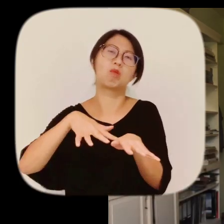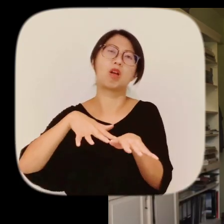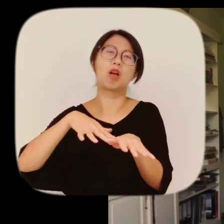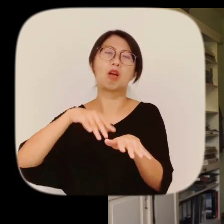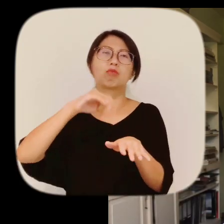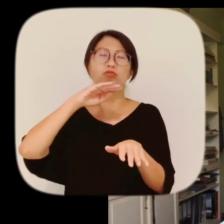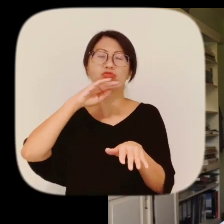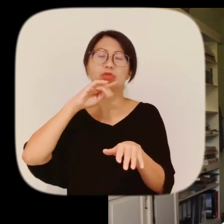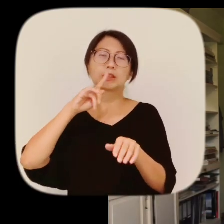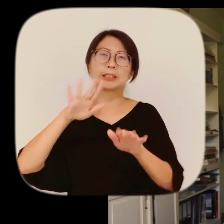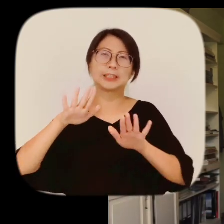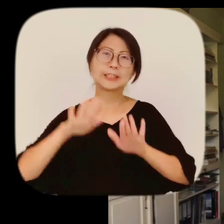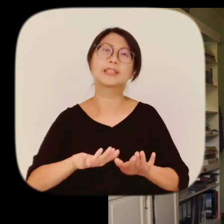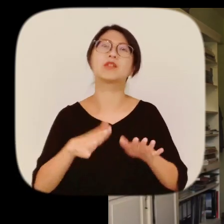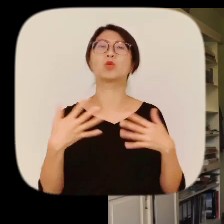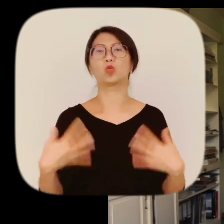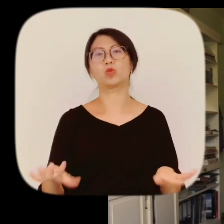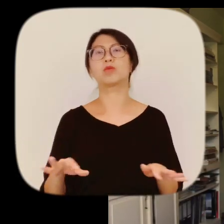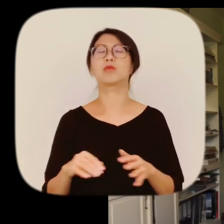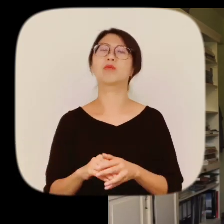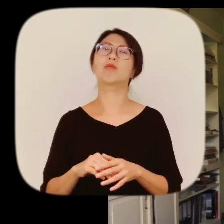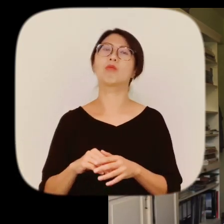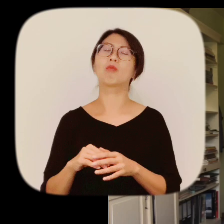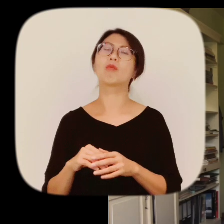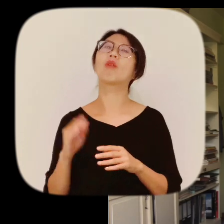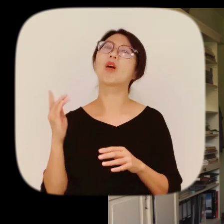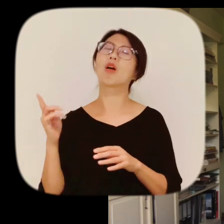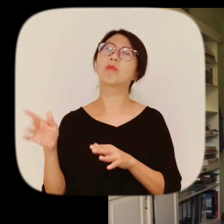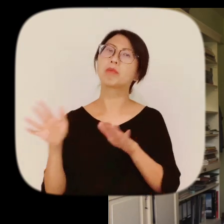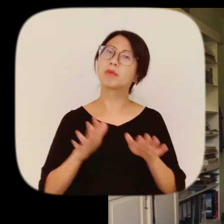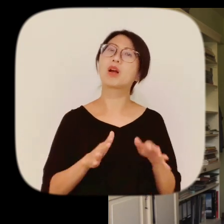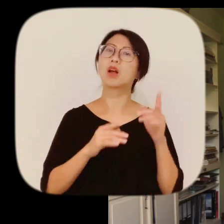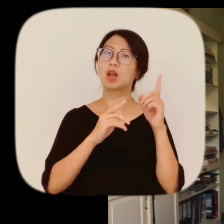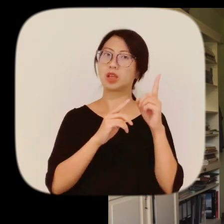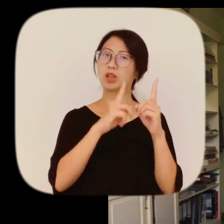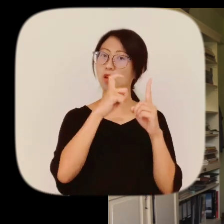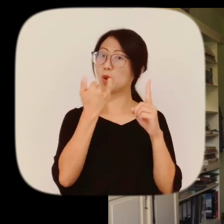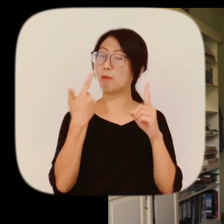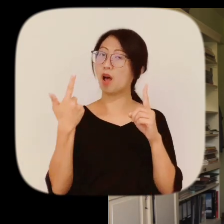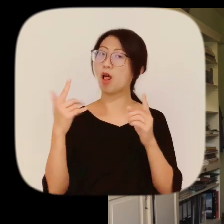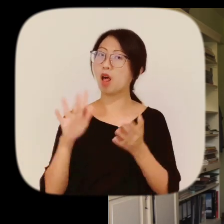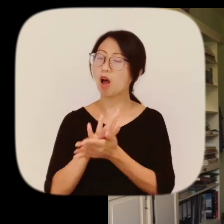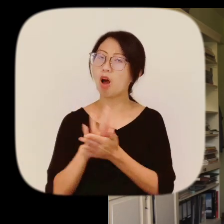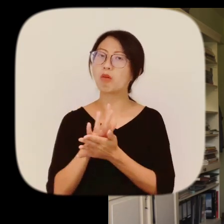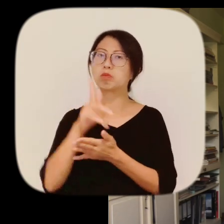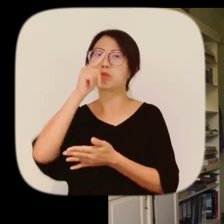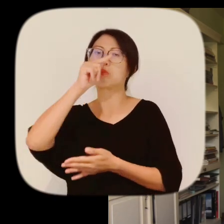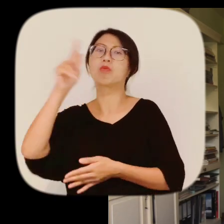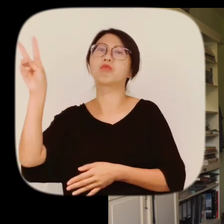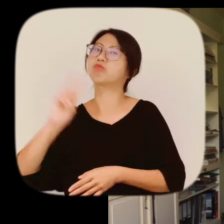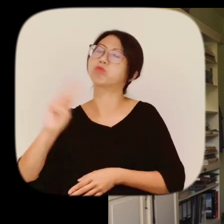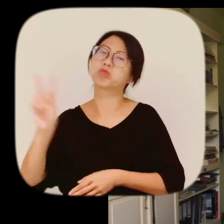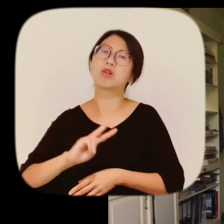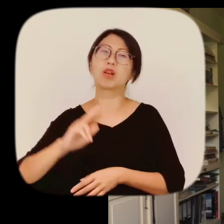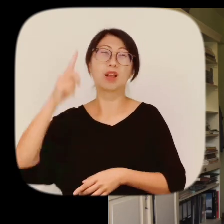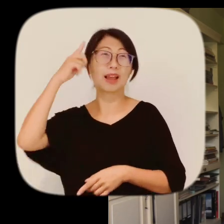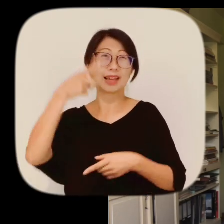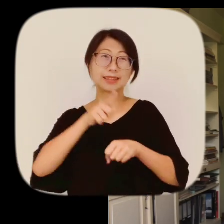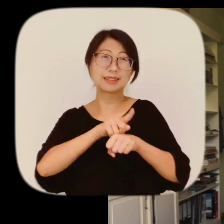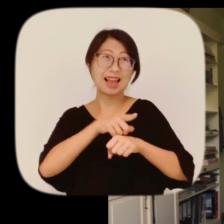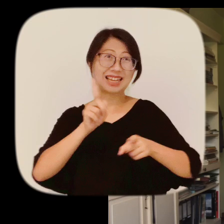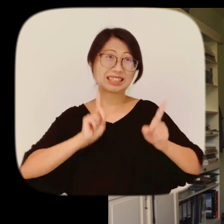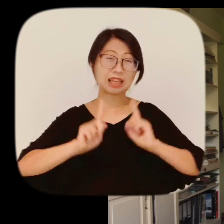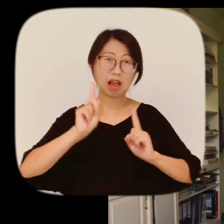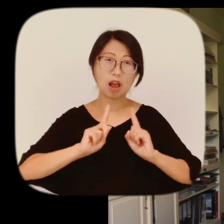直入就进了匈牙利里面1968年同样苏联也做出相同的反应